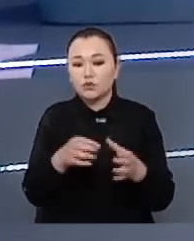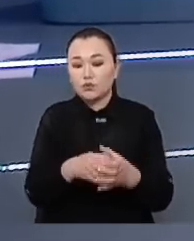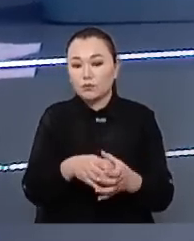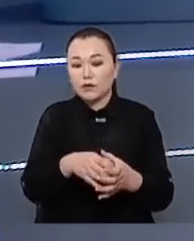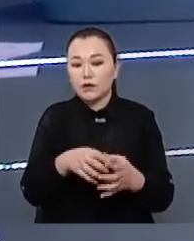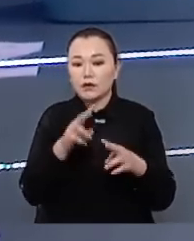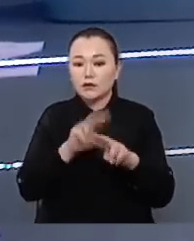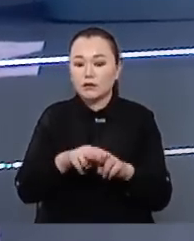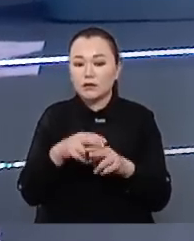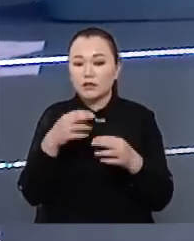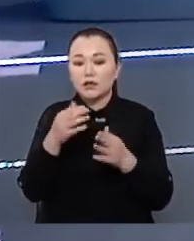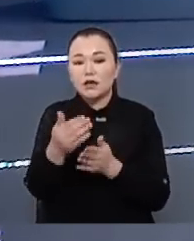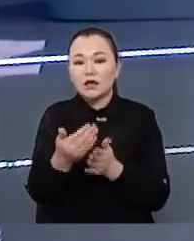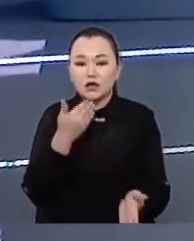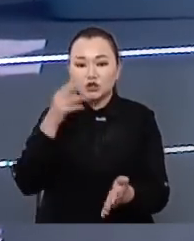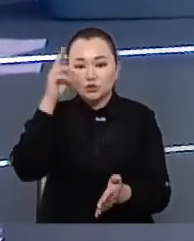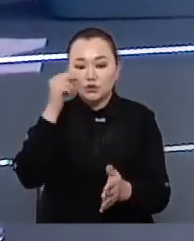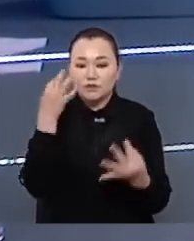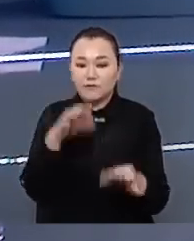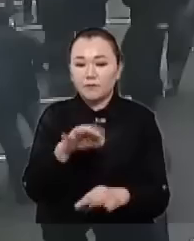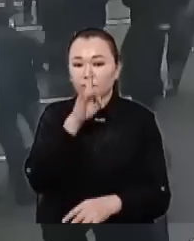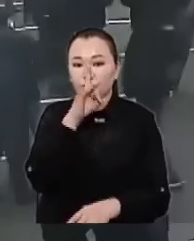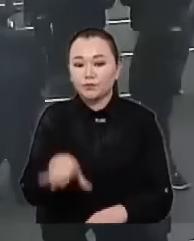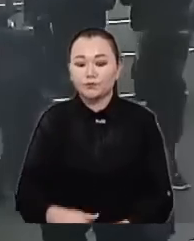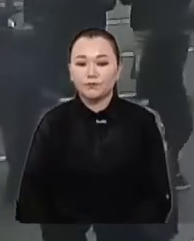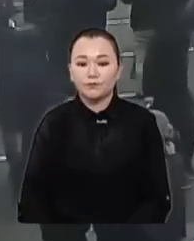абақтыдан шартты түрде мерзімнен бұрын босатылмайды.